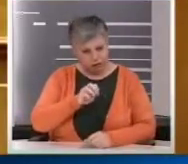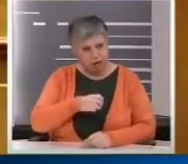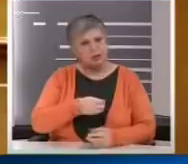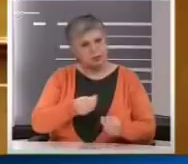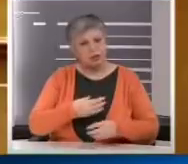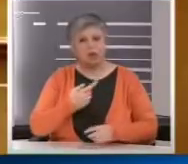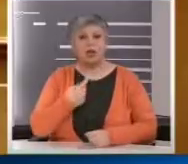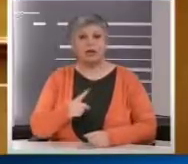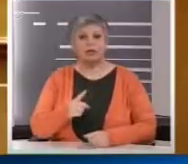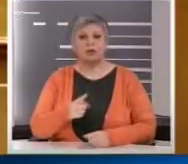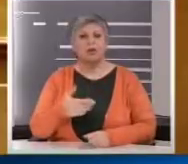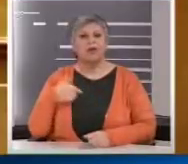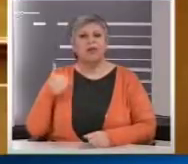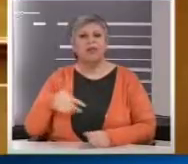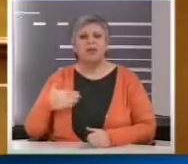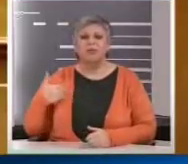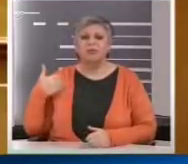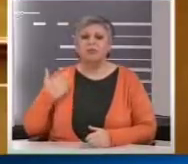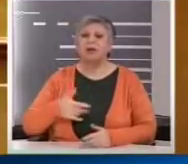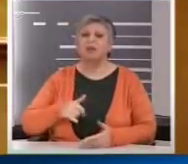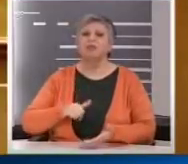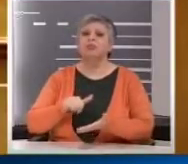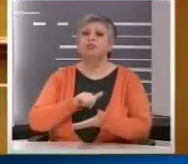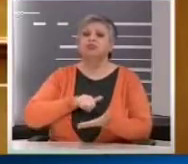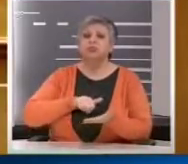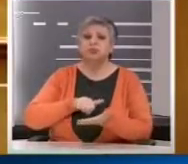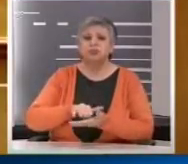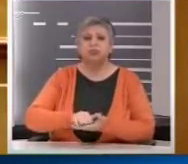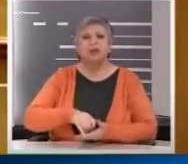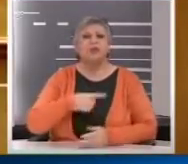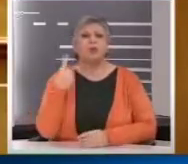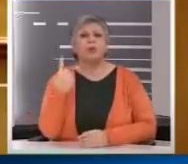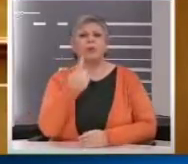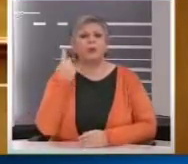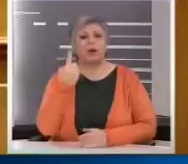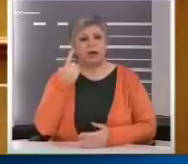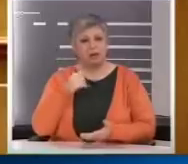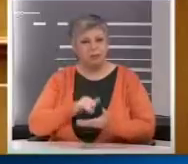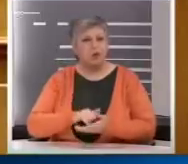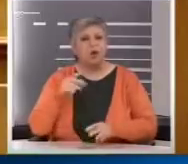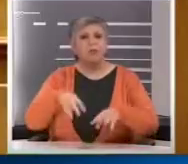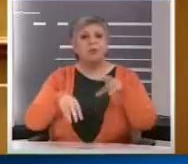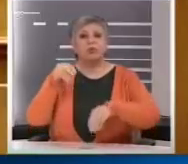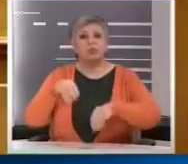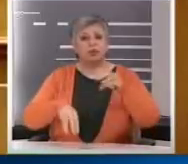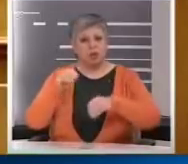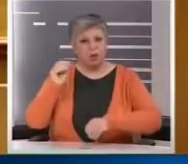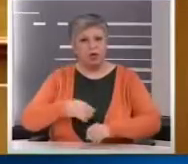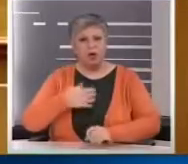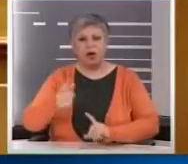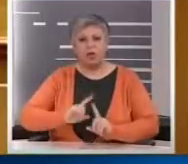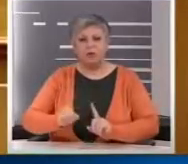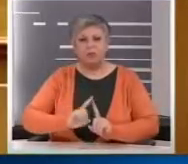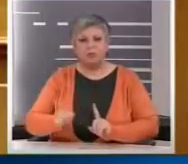χρόνια για να φτιάξουμε σταθμό αεροδιακομιδών στη Σύρο, που έχει μειώσει στο μισό το χρόνο ανταπόκρισης, έγινε και λειτουργεί